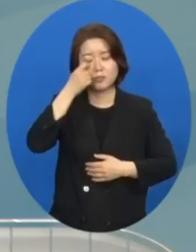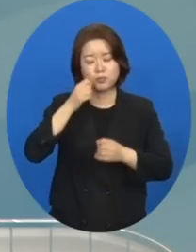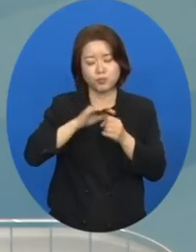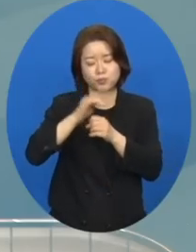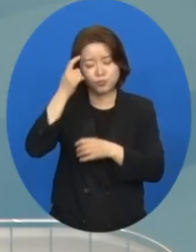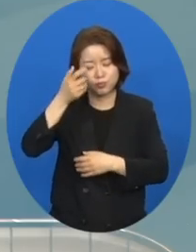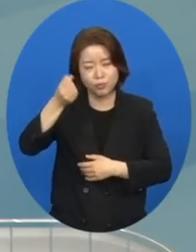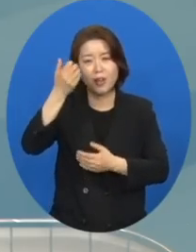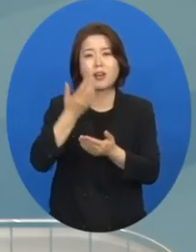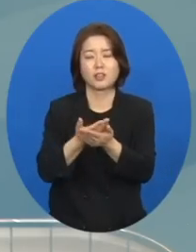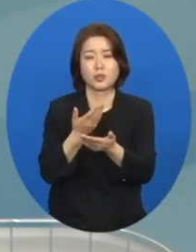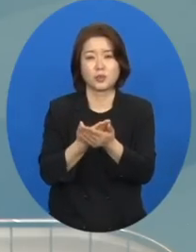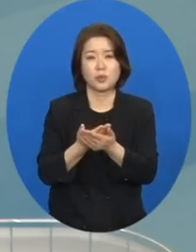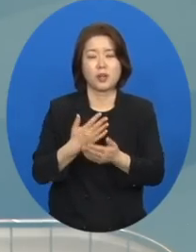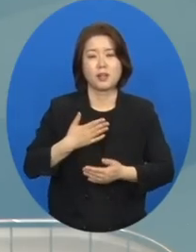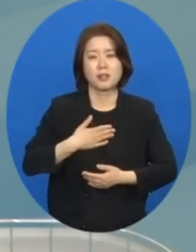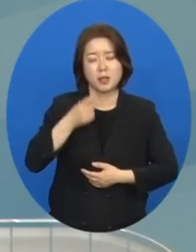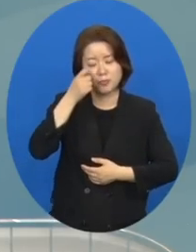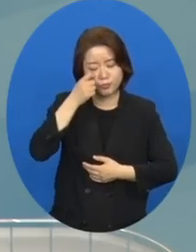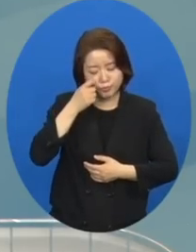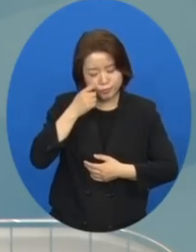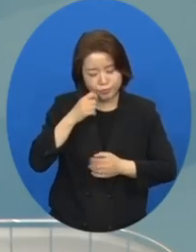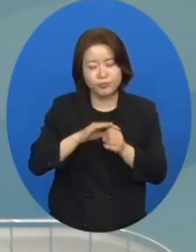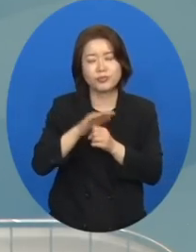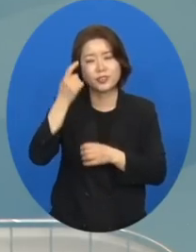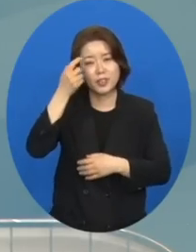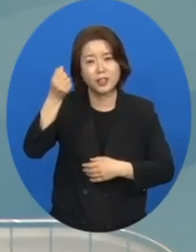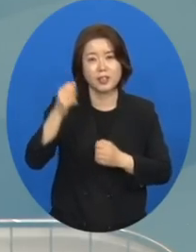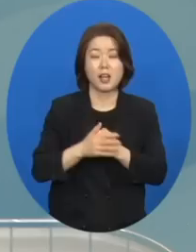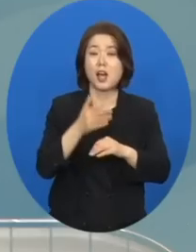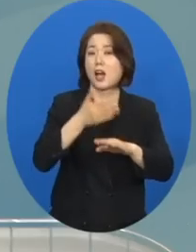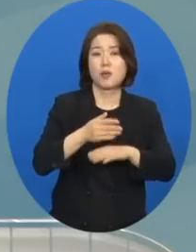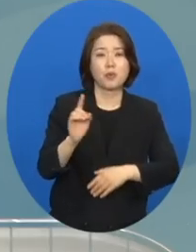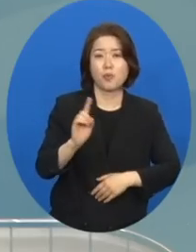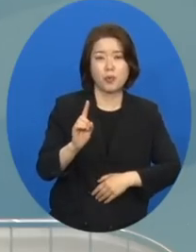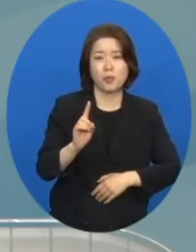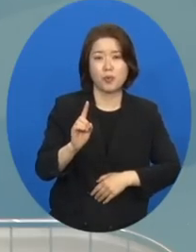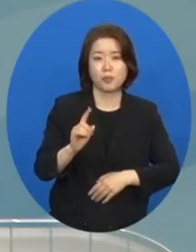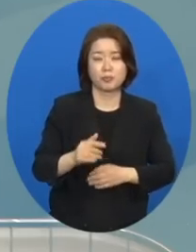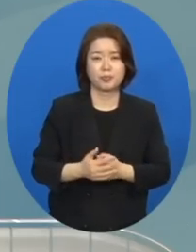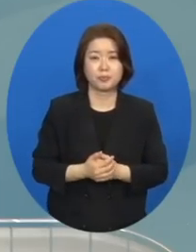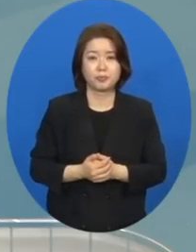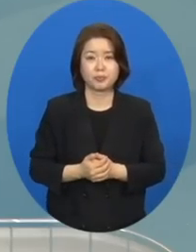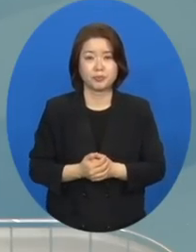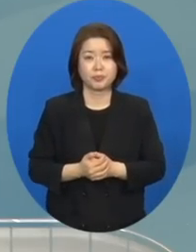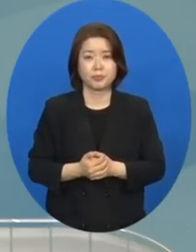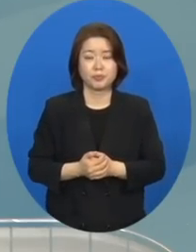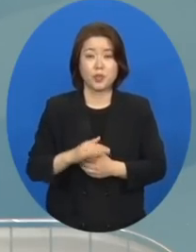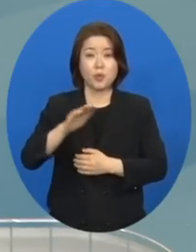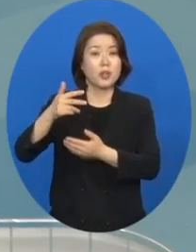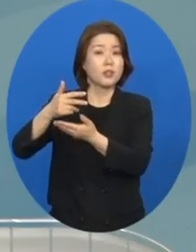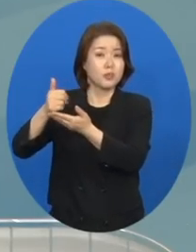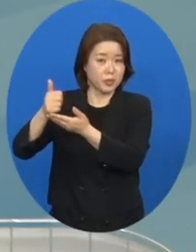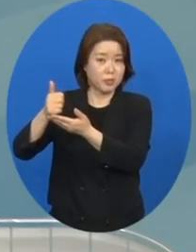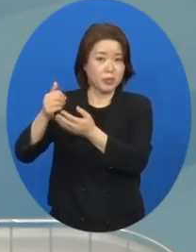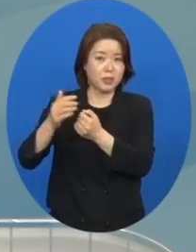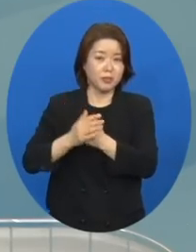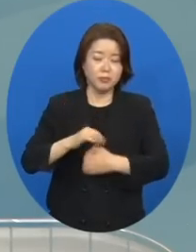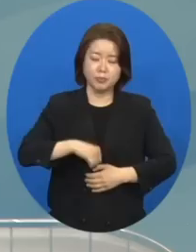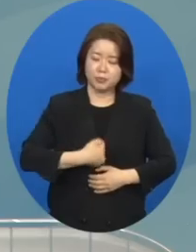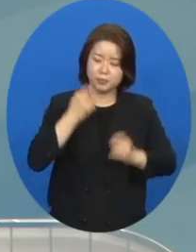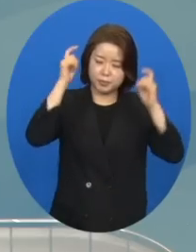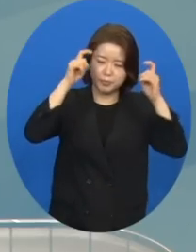주십시오 나를 구미 력 이어 주십시오 감사한 것은 요 우리 주님께서는 요 자기 양을